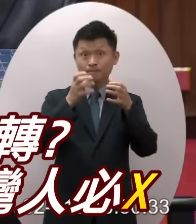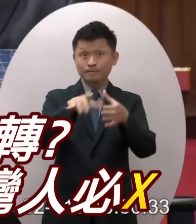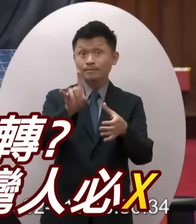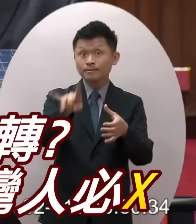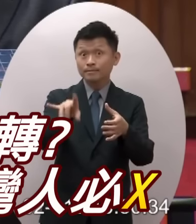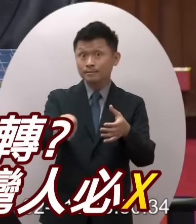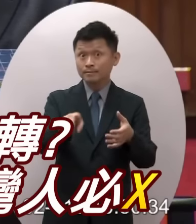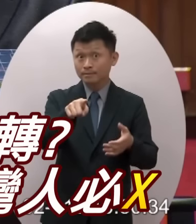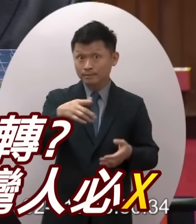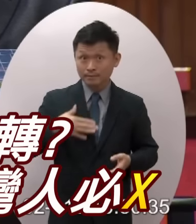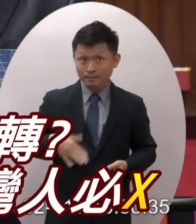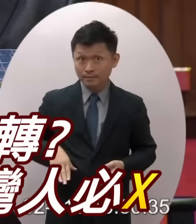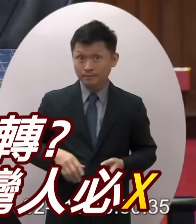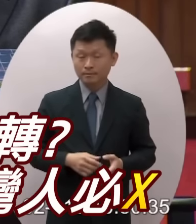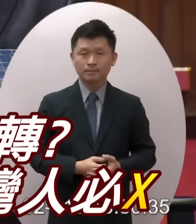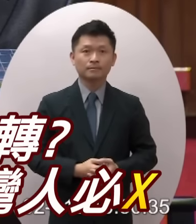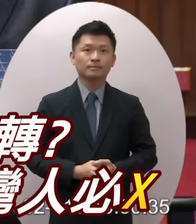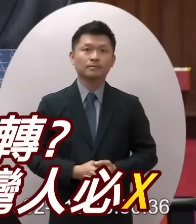位？